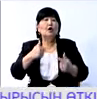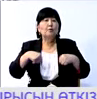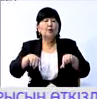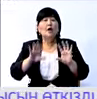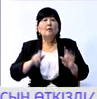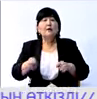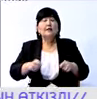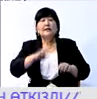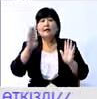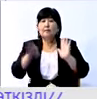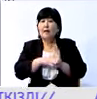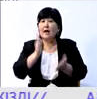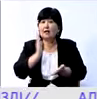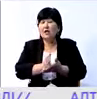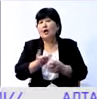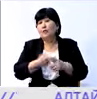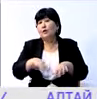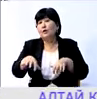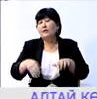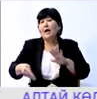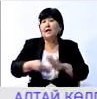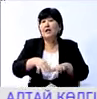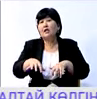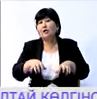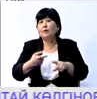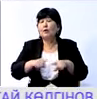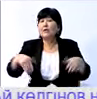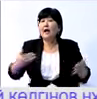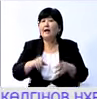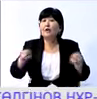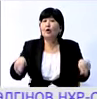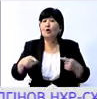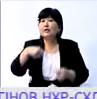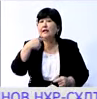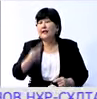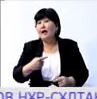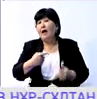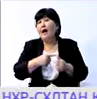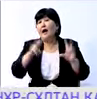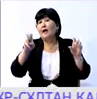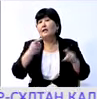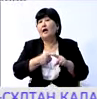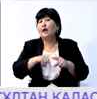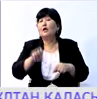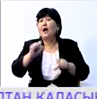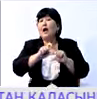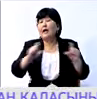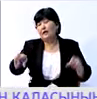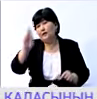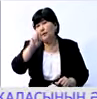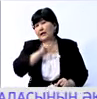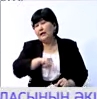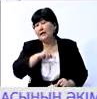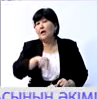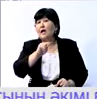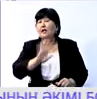президентке тікелей бағынышты. Сыбайлас жемқорлыққа қарсы іс-қимыл агенттігі болып қайта құрылсын делінген. Атайып тұрғандай, аталған агенттіктер мемлекеттік қызмет